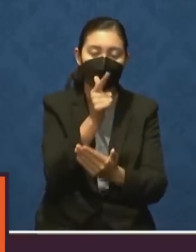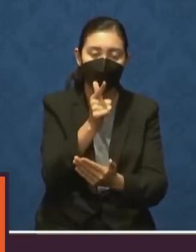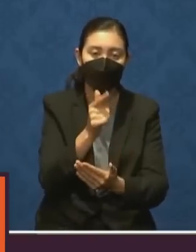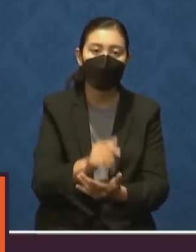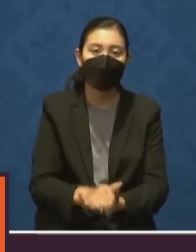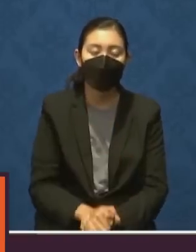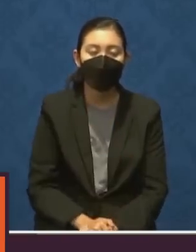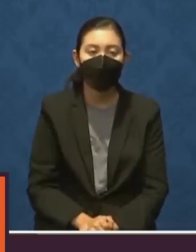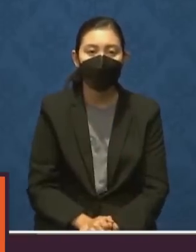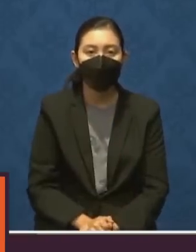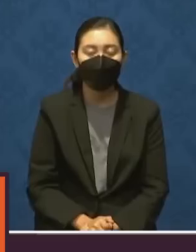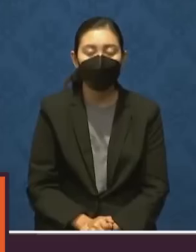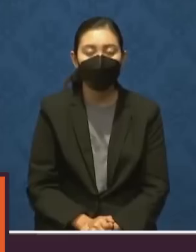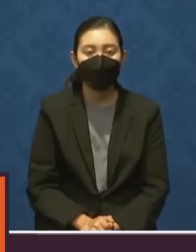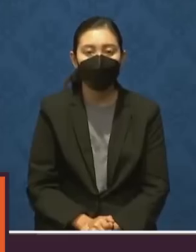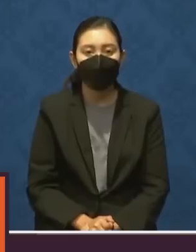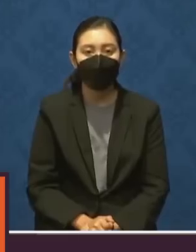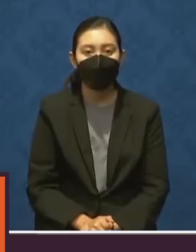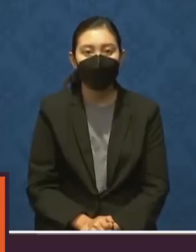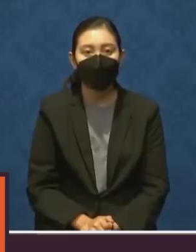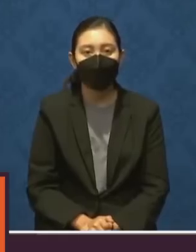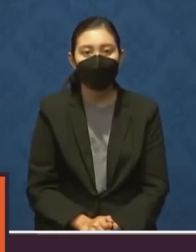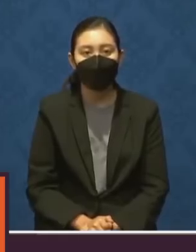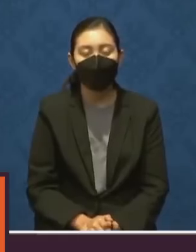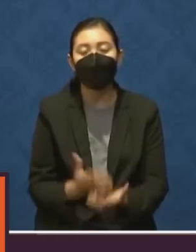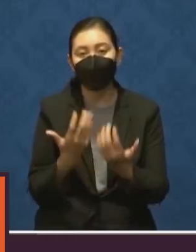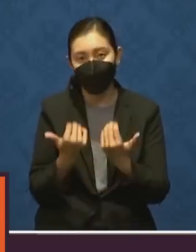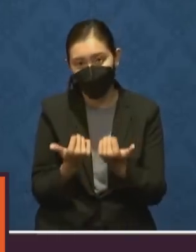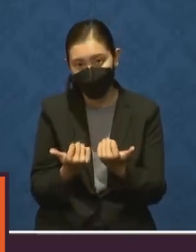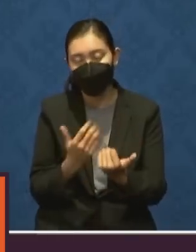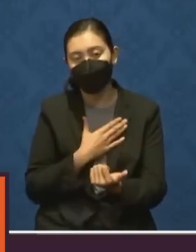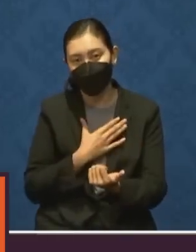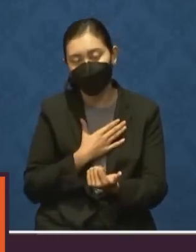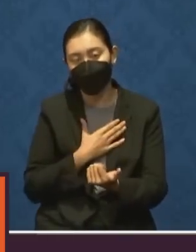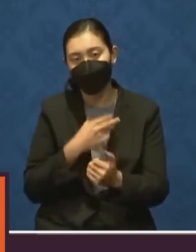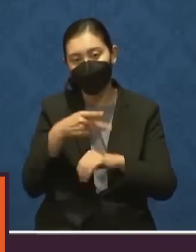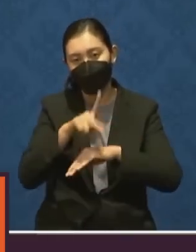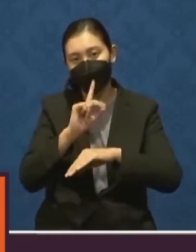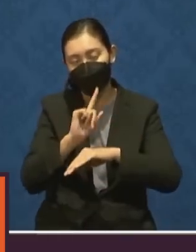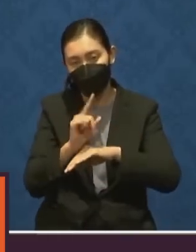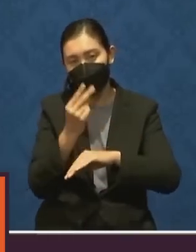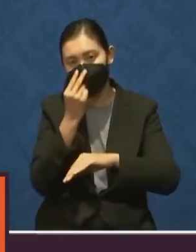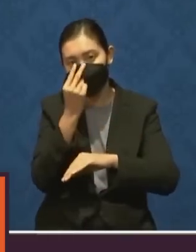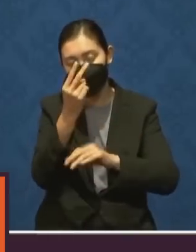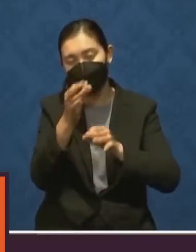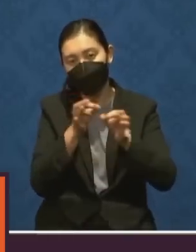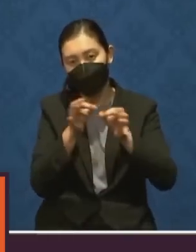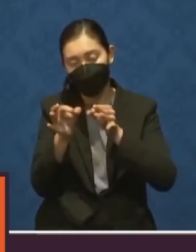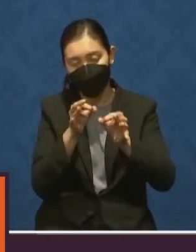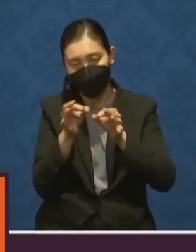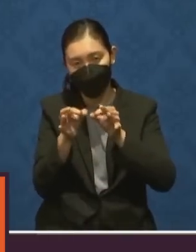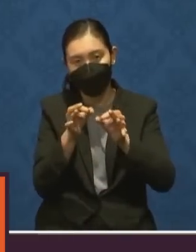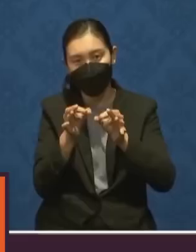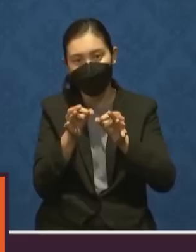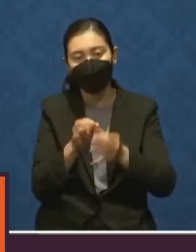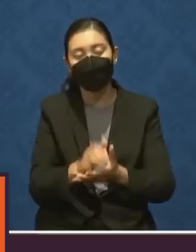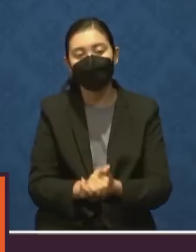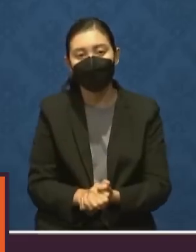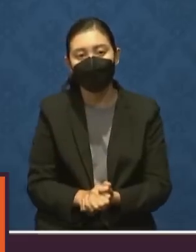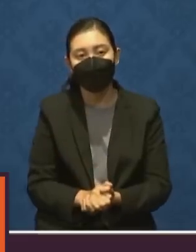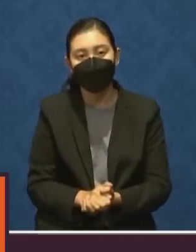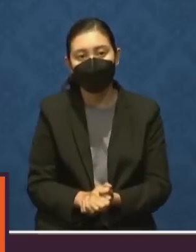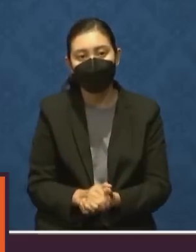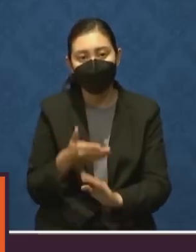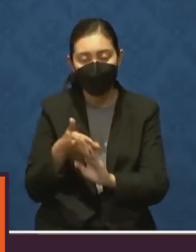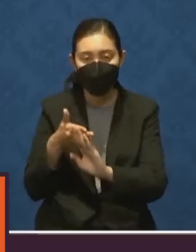ฐ่ไฟ้าของประเทศไยครับที่ผมอยากจะให้ประทานประเทีปเข้ใจก่อนก่ทจะนไปสู่รเรีของข้อเก่าหา